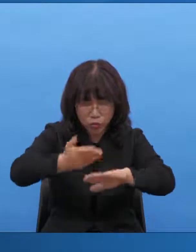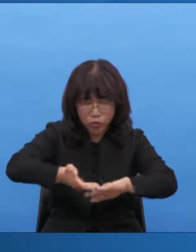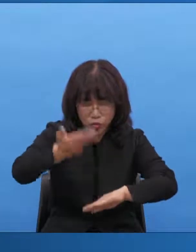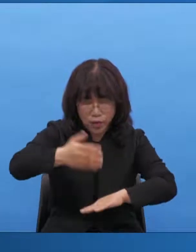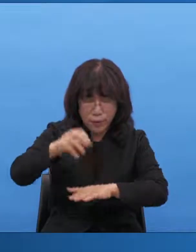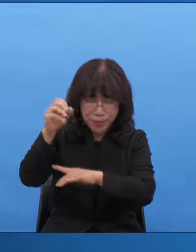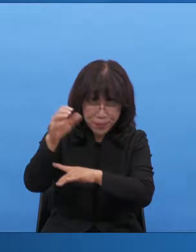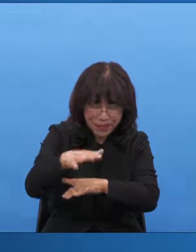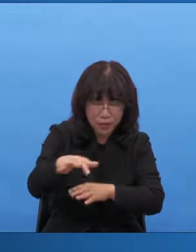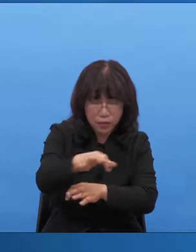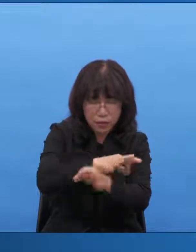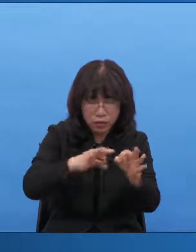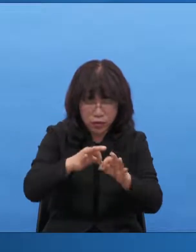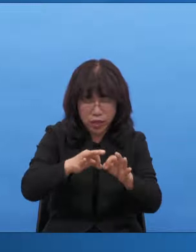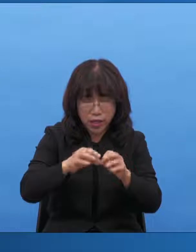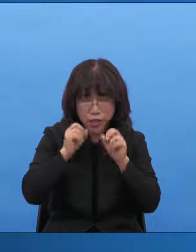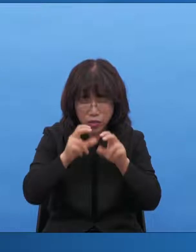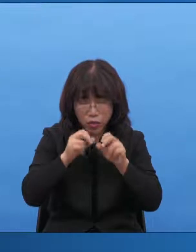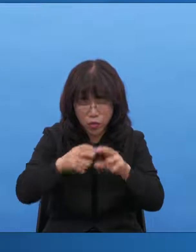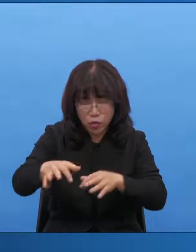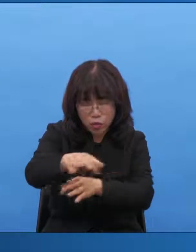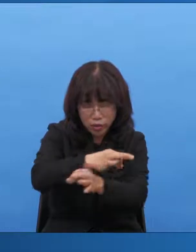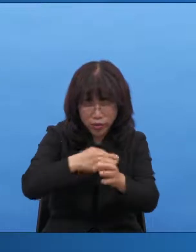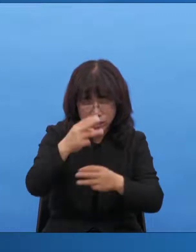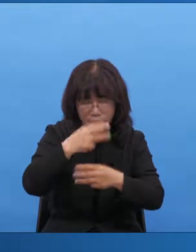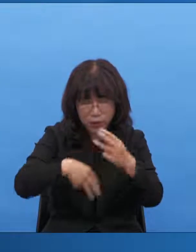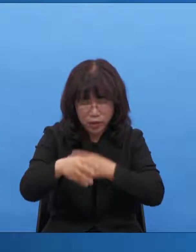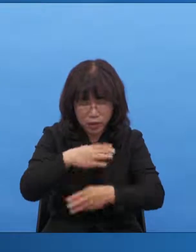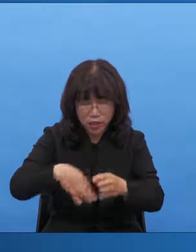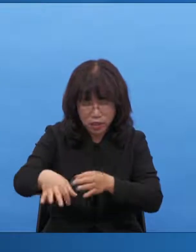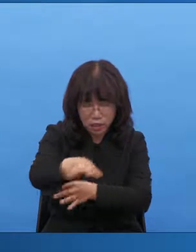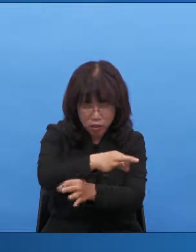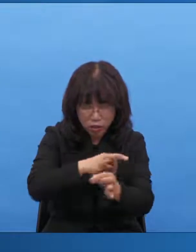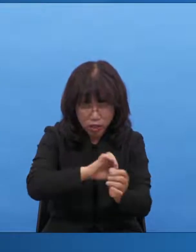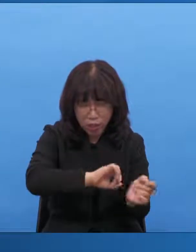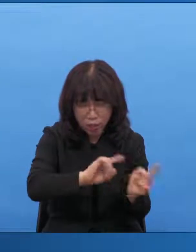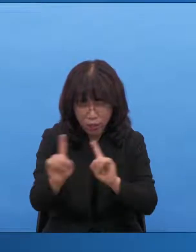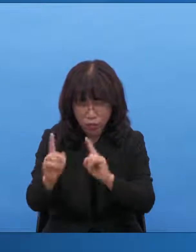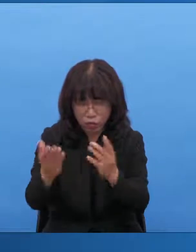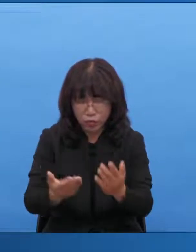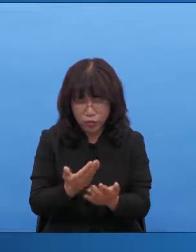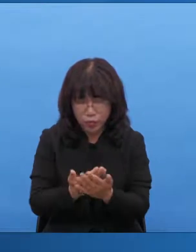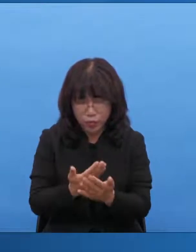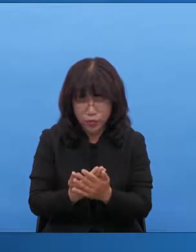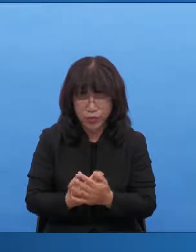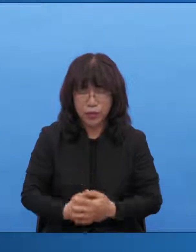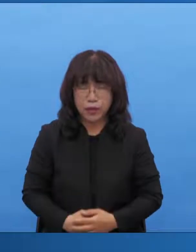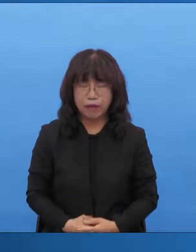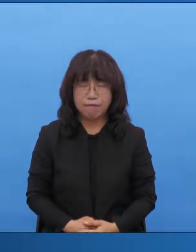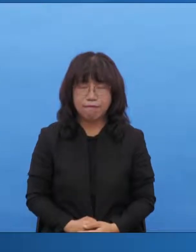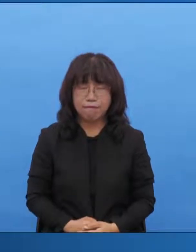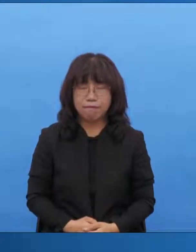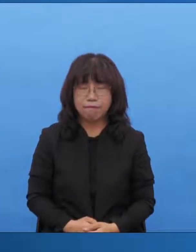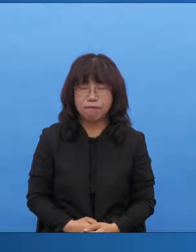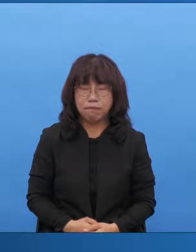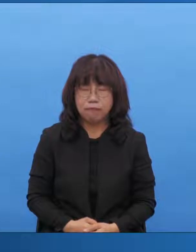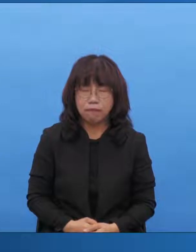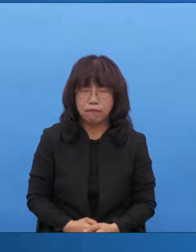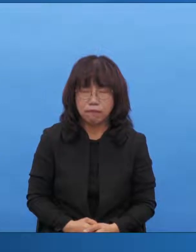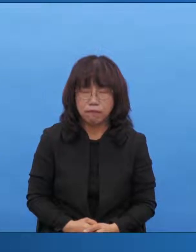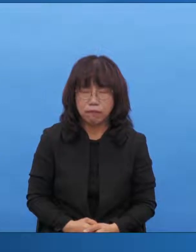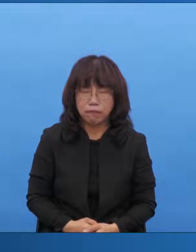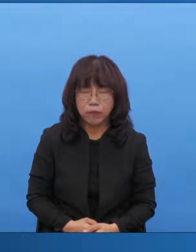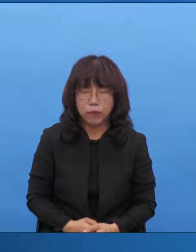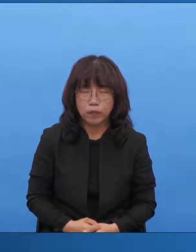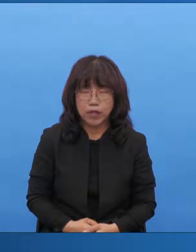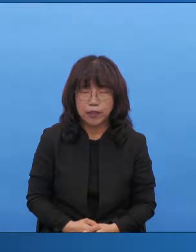성교 경제, 렘넌트 경제가 회복되는 증거를 주옵소서. May grant the evidence of the economy of light, the economy of mission, and the economy of the remnants to these hands that